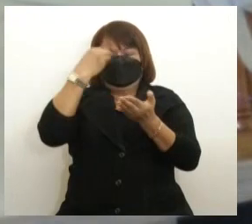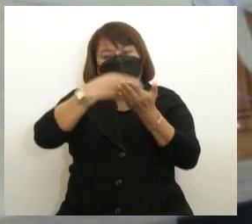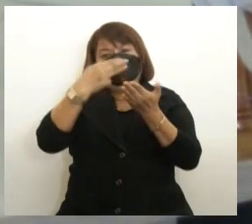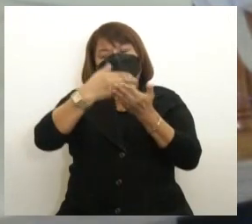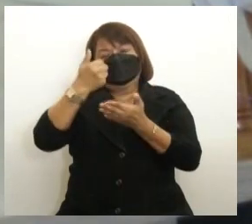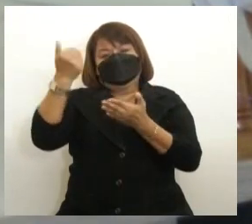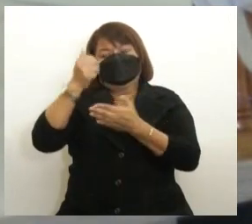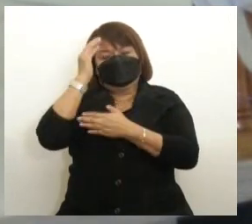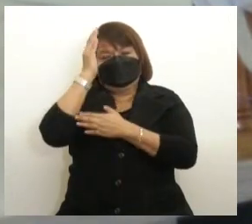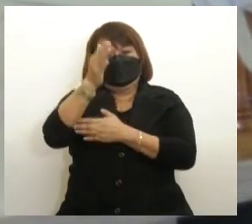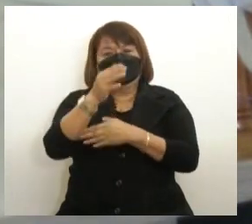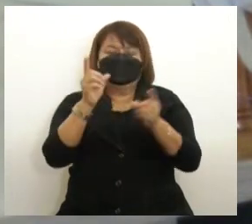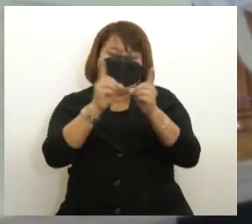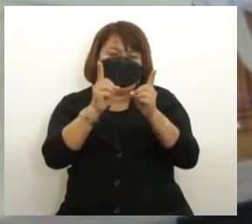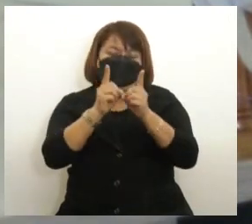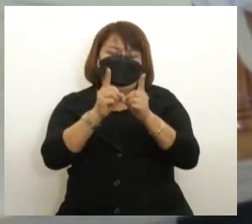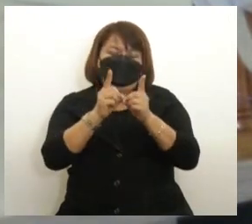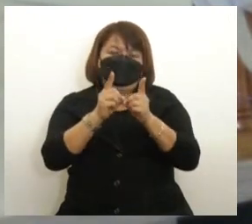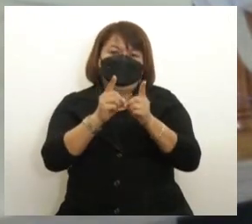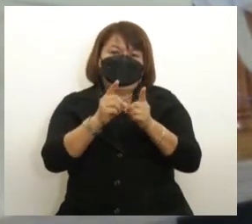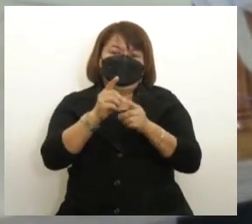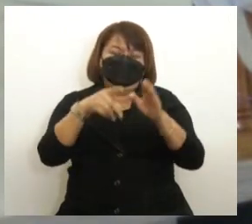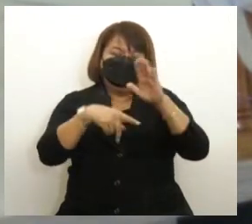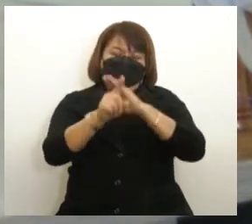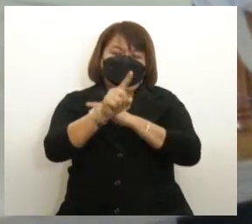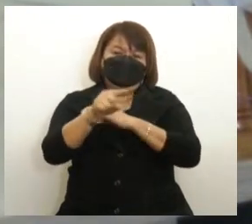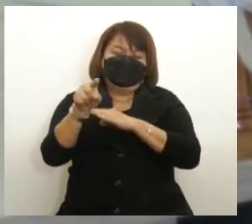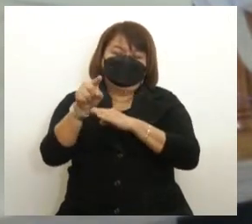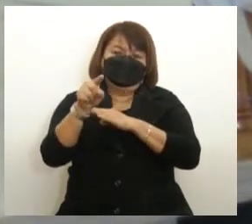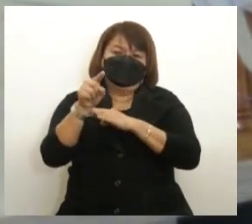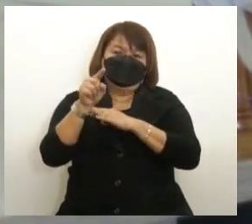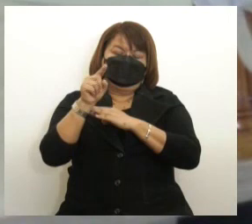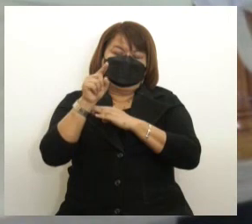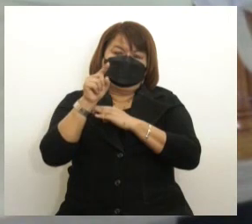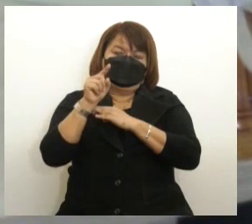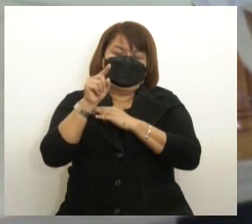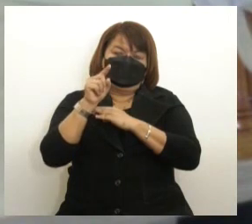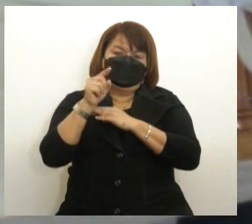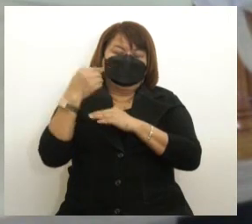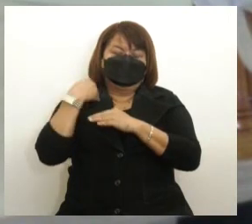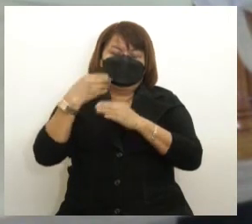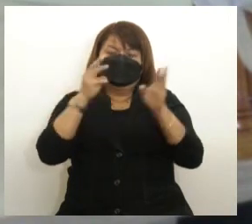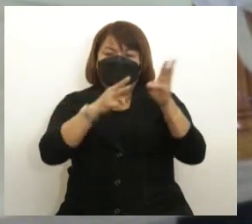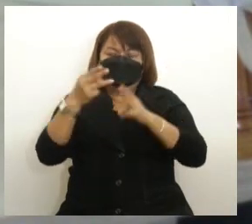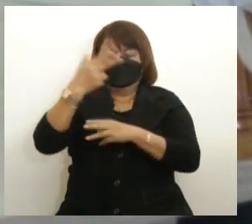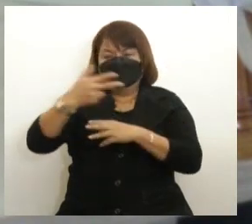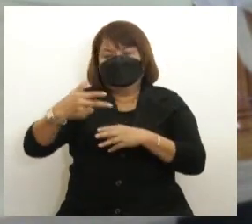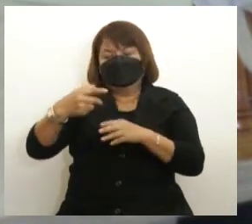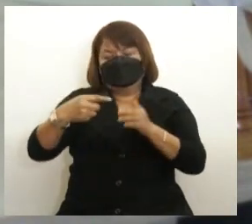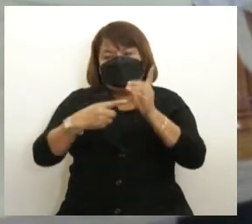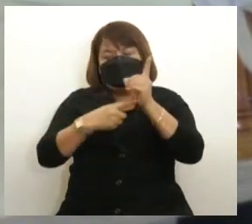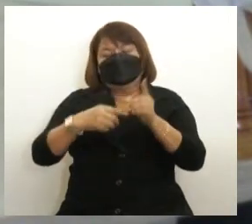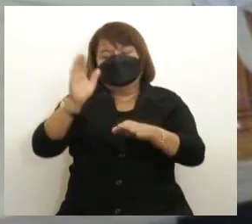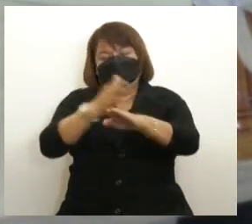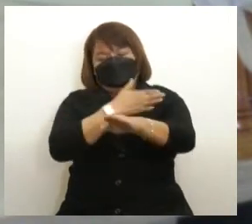นต่อไปพบว่าในระดับชั้นประถมศึกษาปีที่1มีการสอนหลักภาษาด้วยเพลงของคุณครูละไม้ทำ